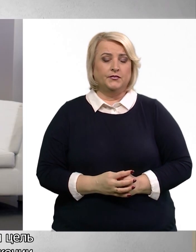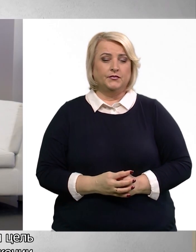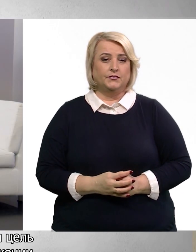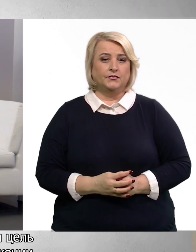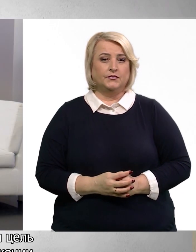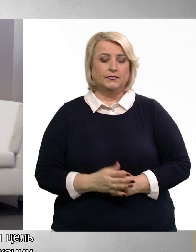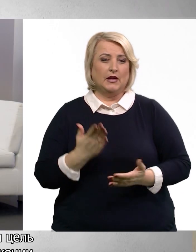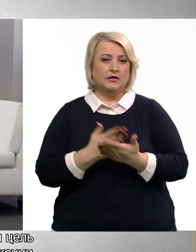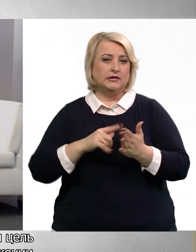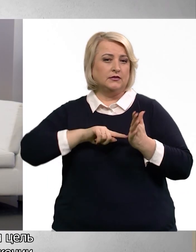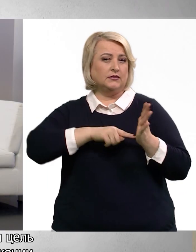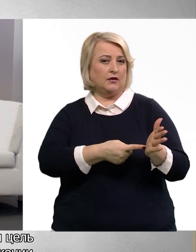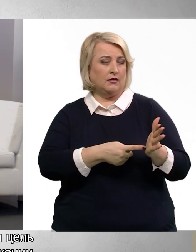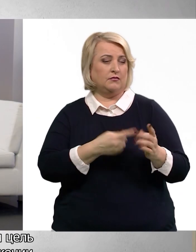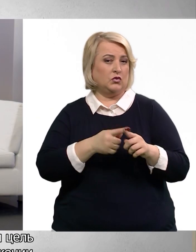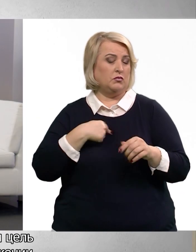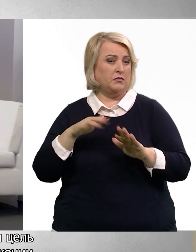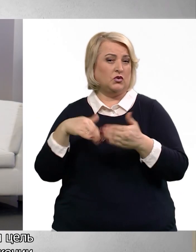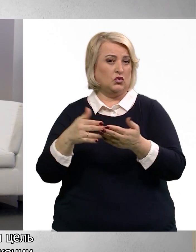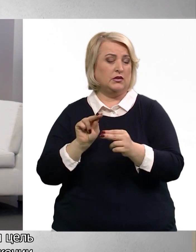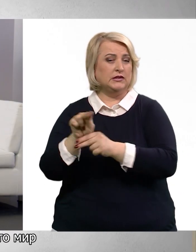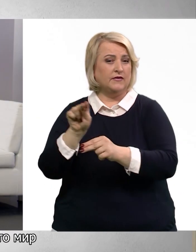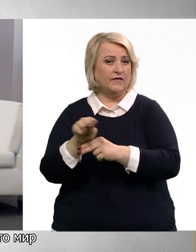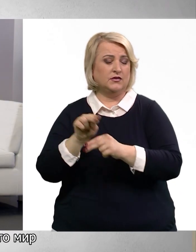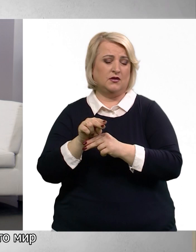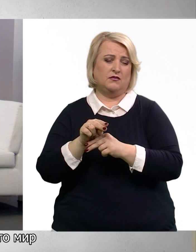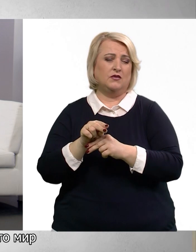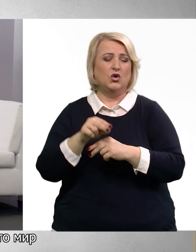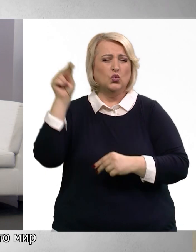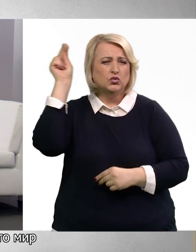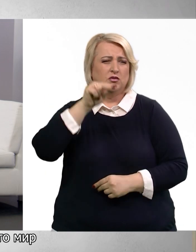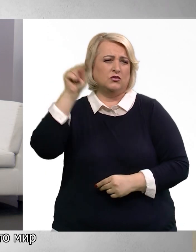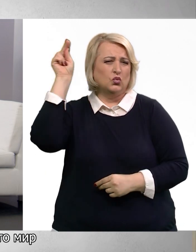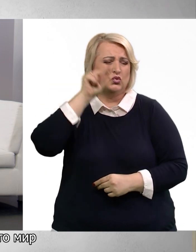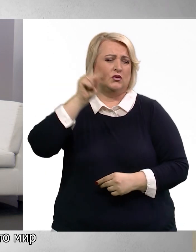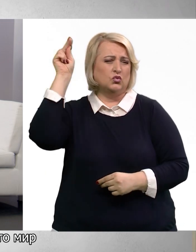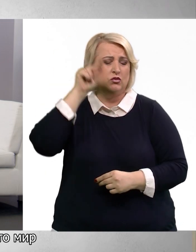un scop pe care noi ne-l propunem să învățăm să învețe tot timpul pe parcurs, să se formeze pe parcurs.